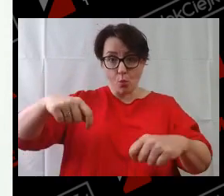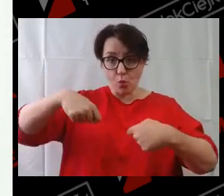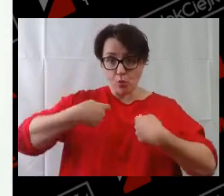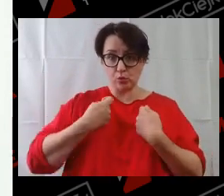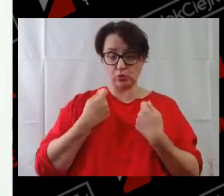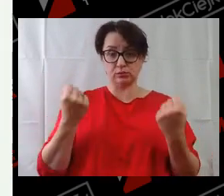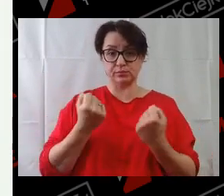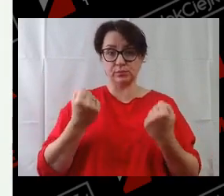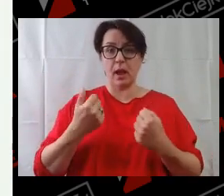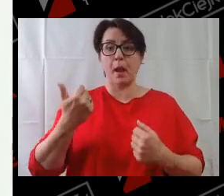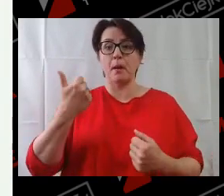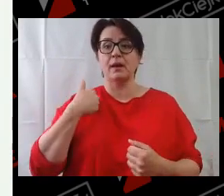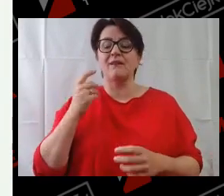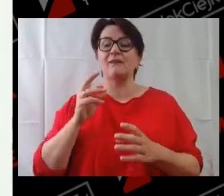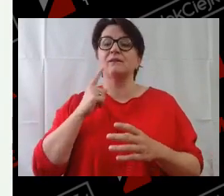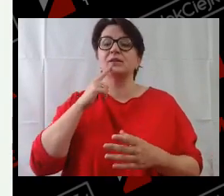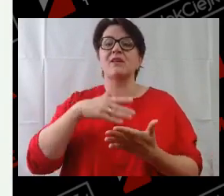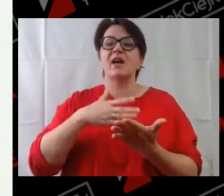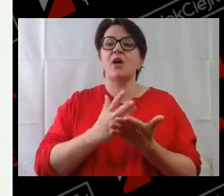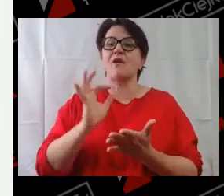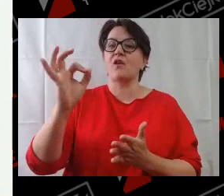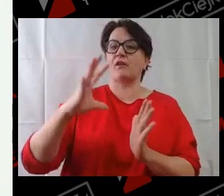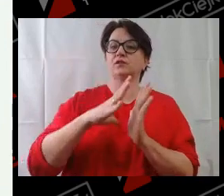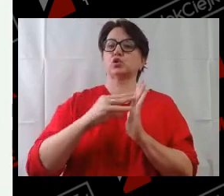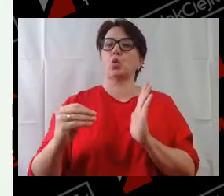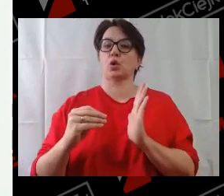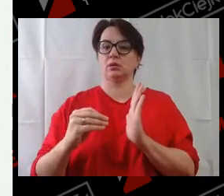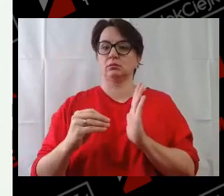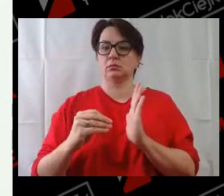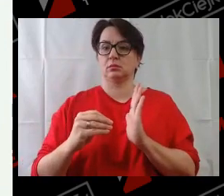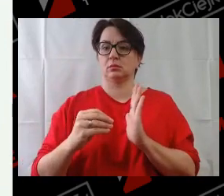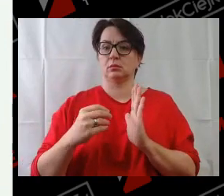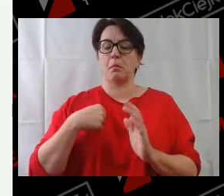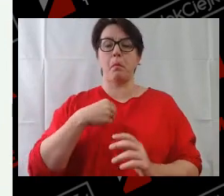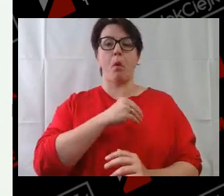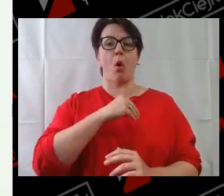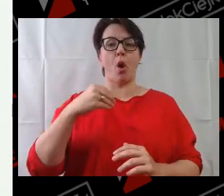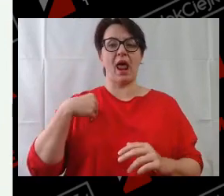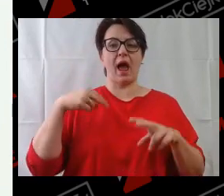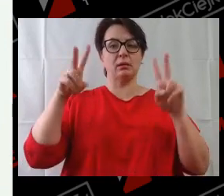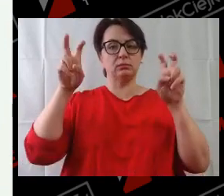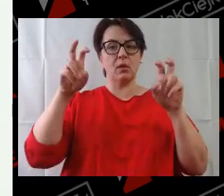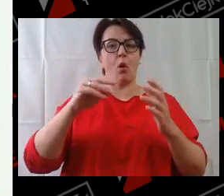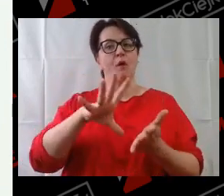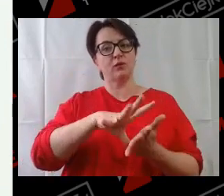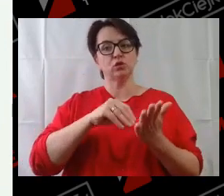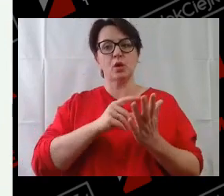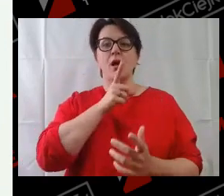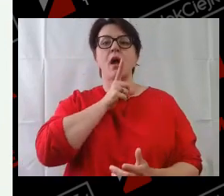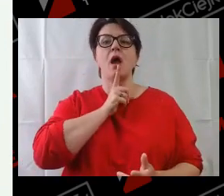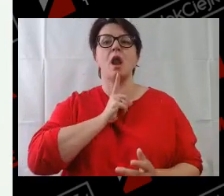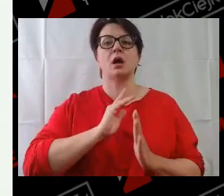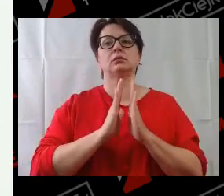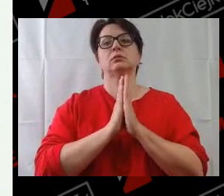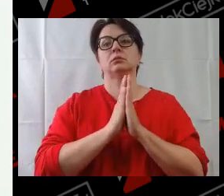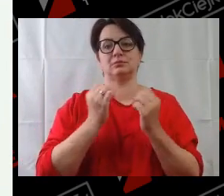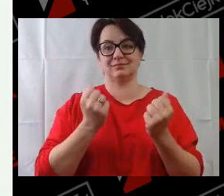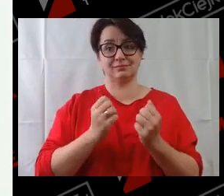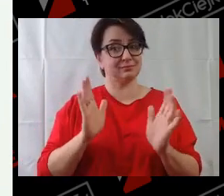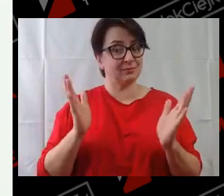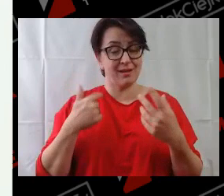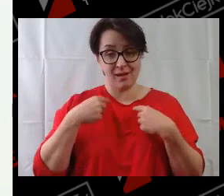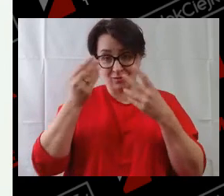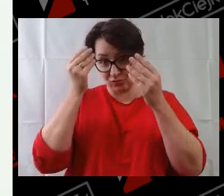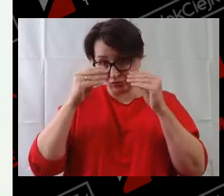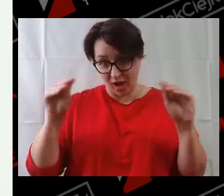bycia w według jednej sztuki z polaka religijnego z całym szacunkiem dla